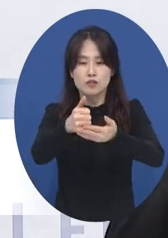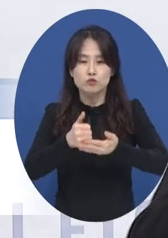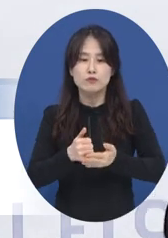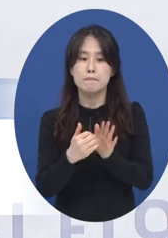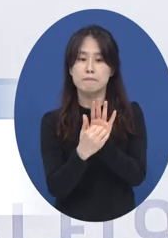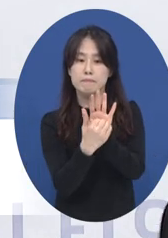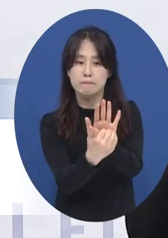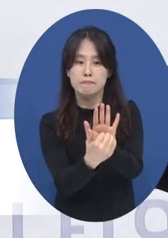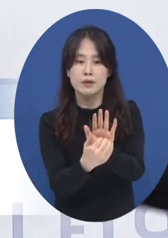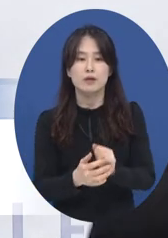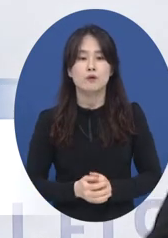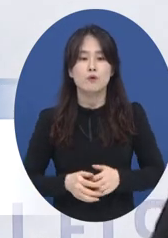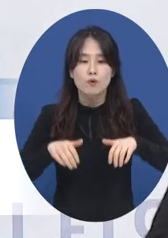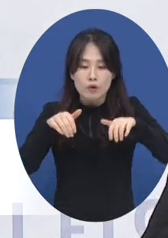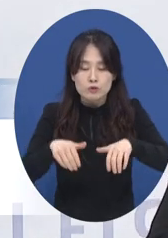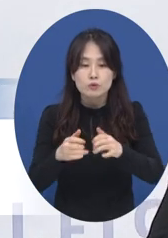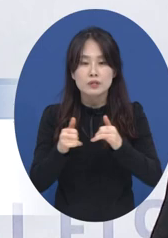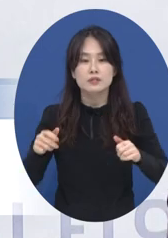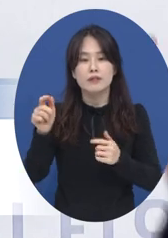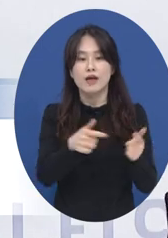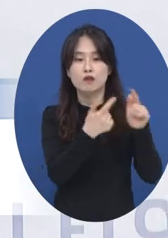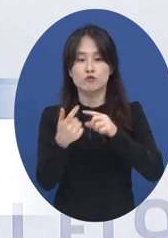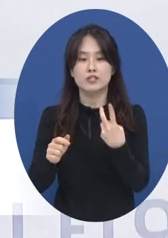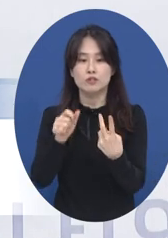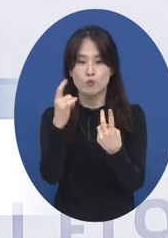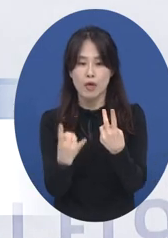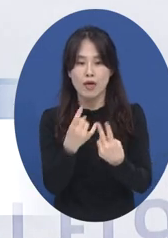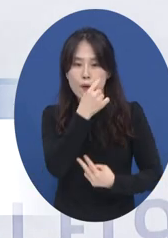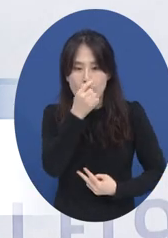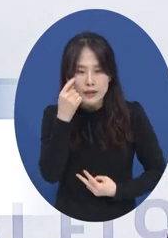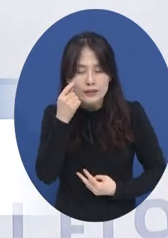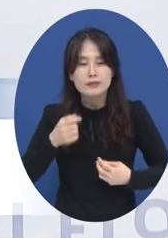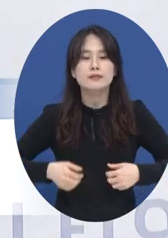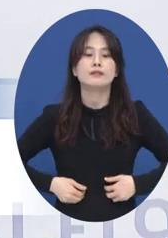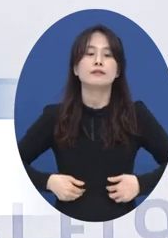금지하고 종사자는 1일 2회 확인해야 합니다.